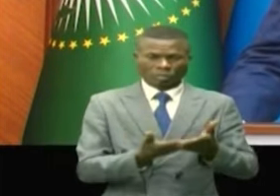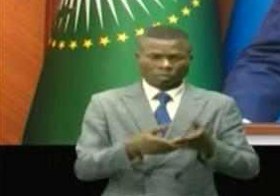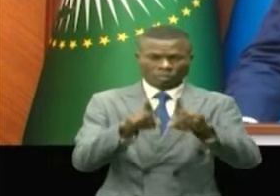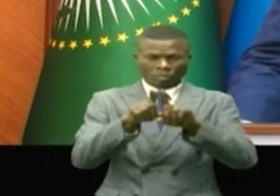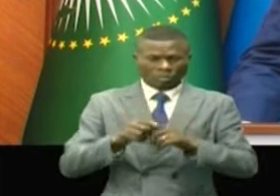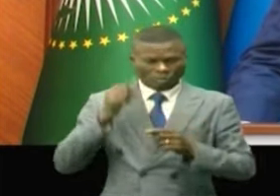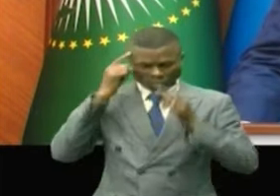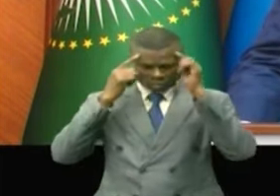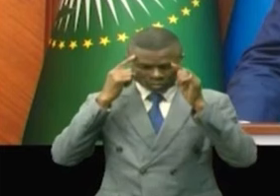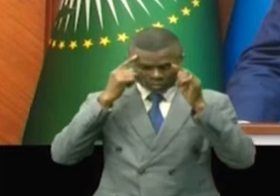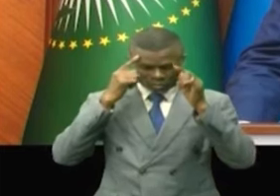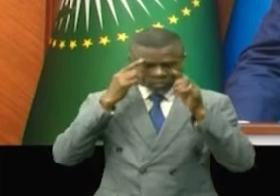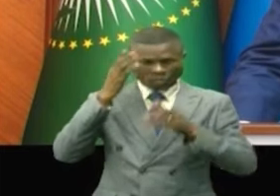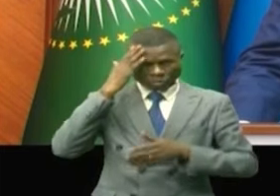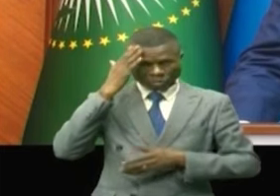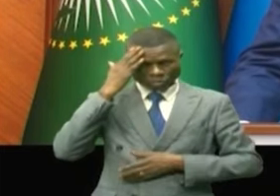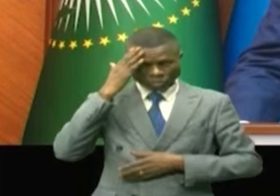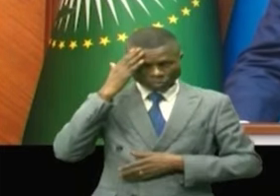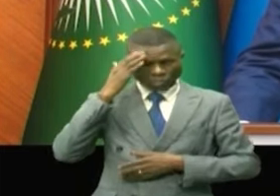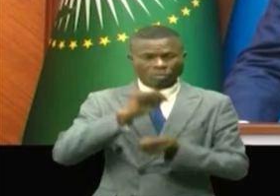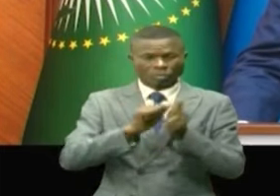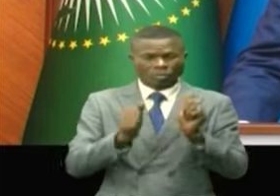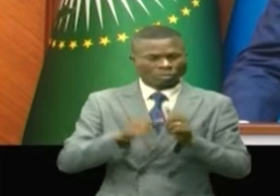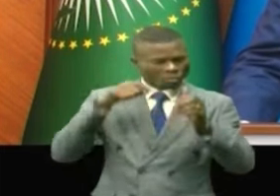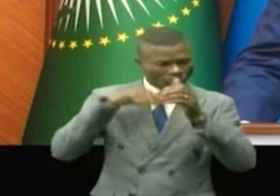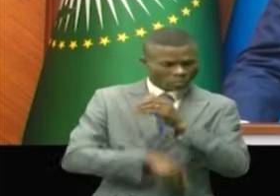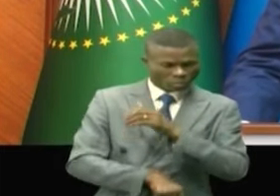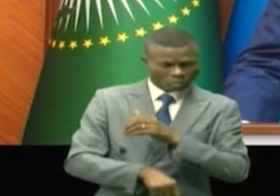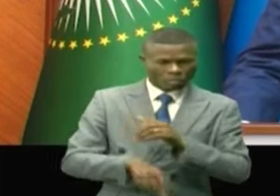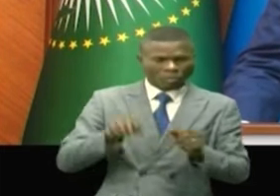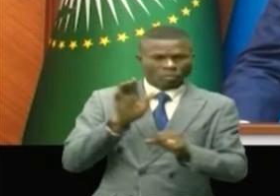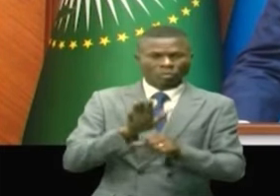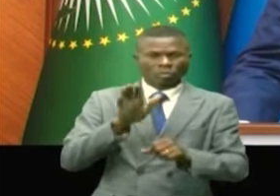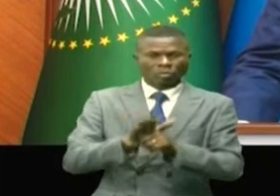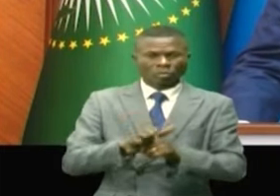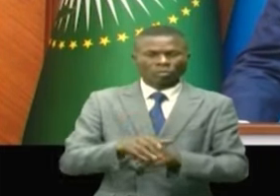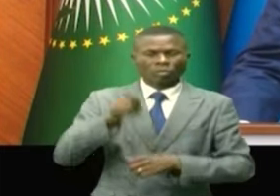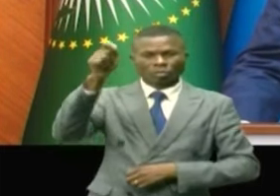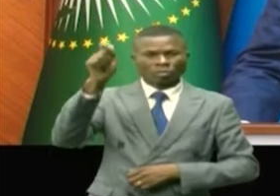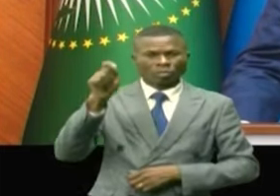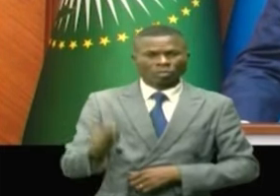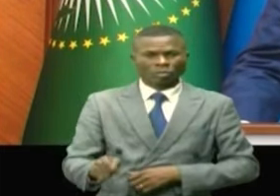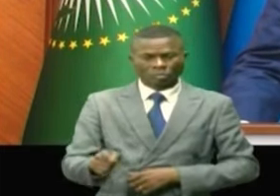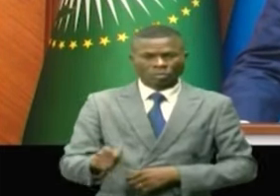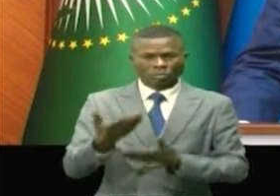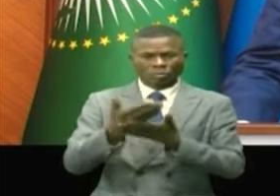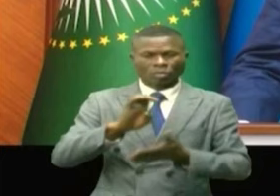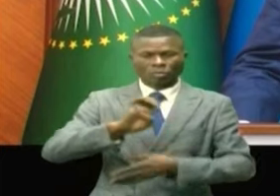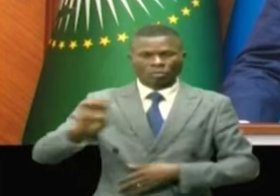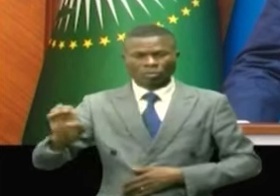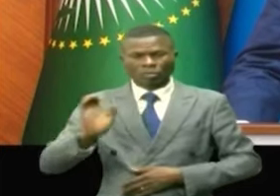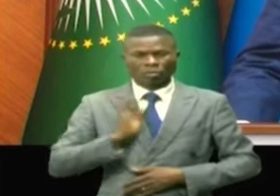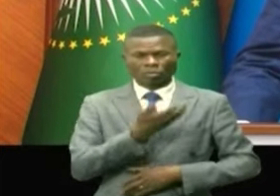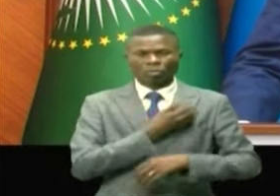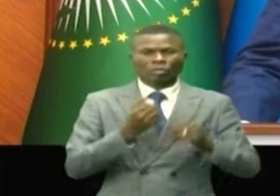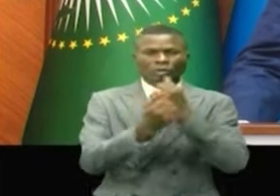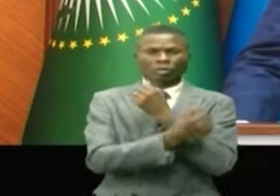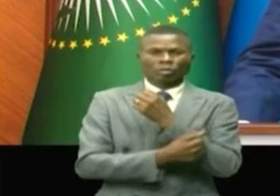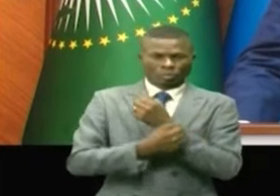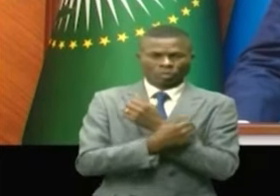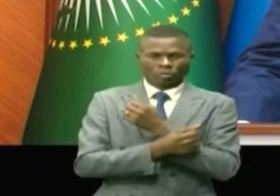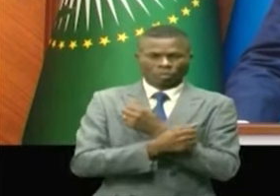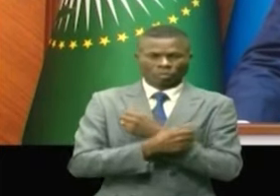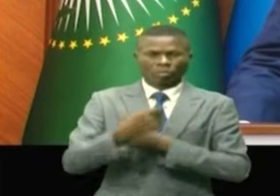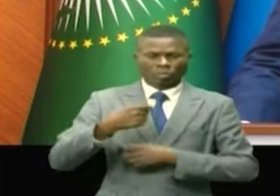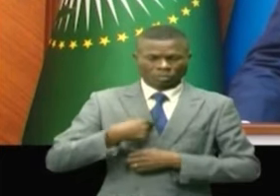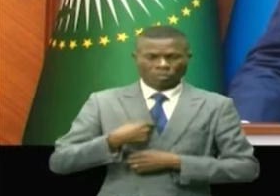soucieux de prendre en compte les aspirations profondes du plus grand nombre de forces vives de la partie Est de notre pays j'ai